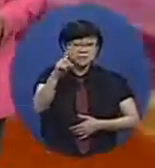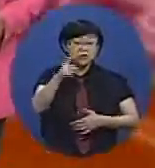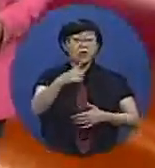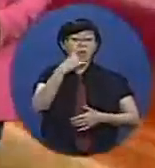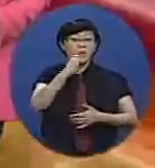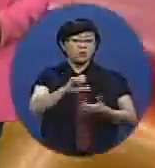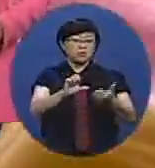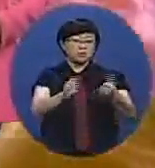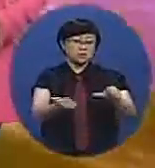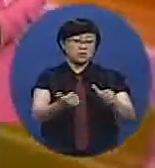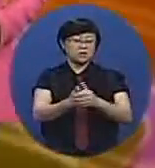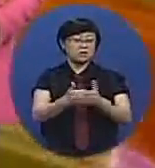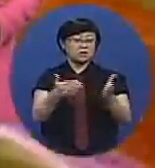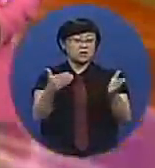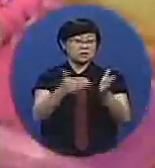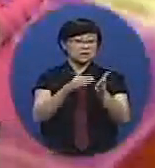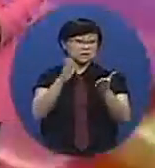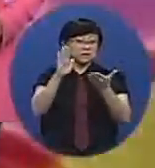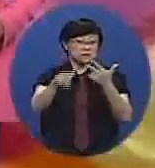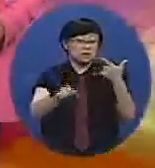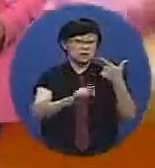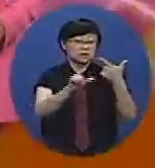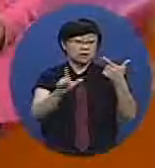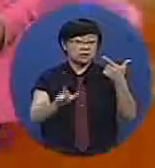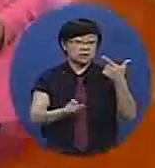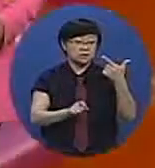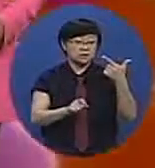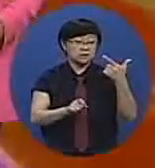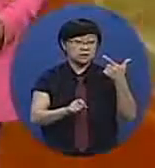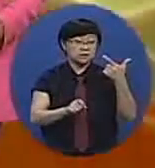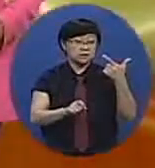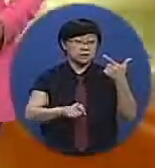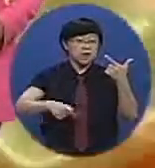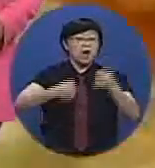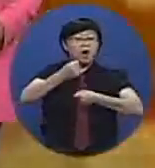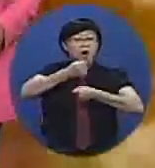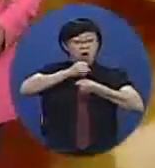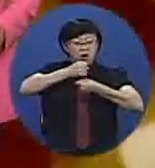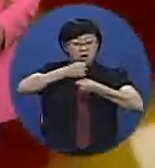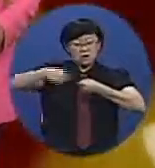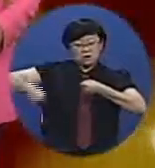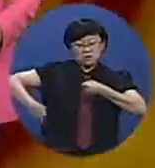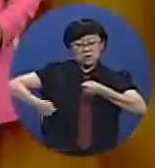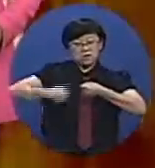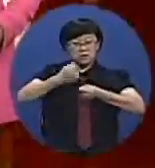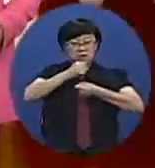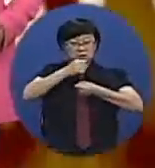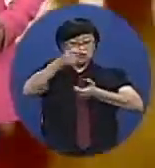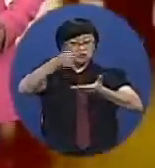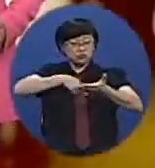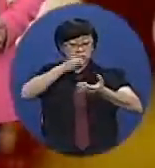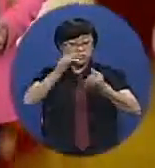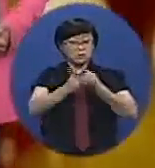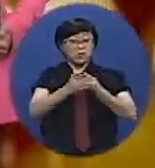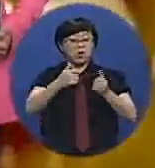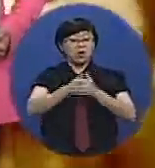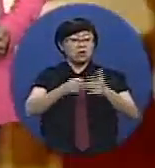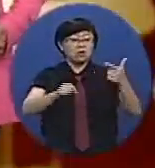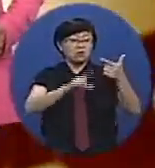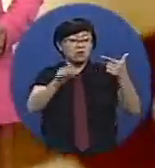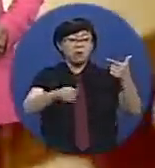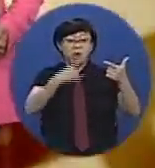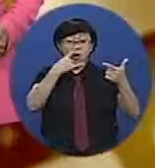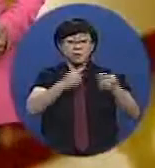아, 그런데 6월 달에 제가 척추 수술을 했거든요. 네, 네. 이제 네. 6월 달에 어머니